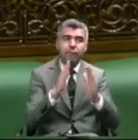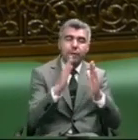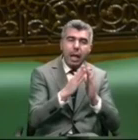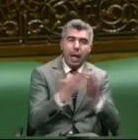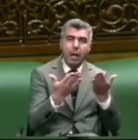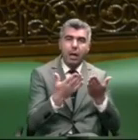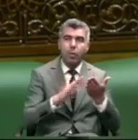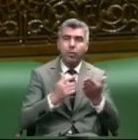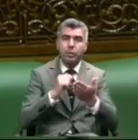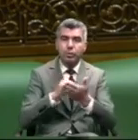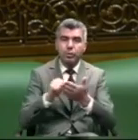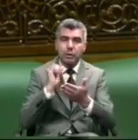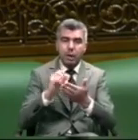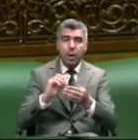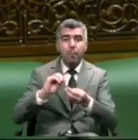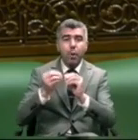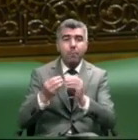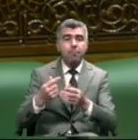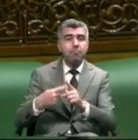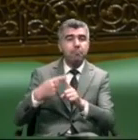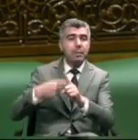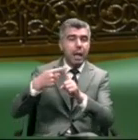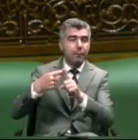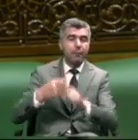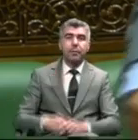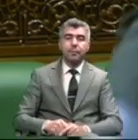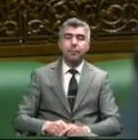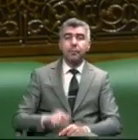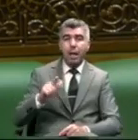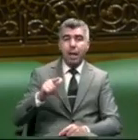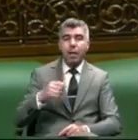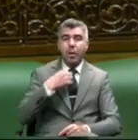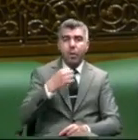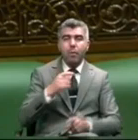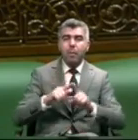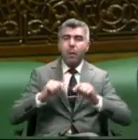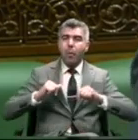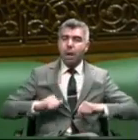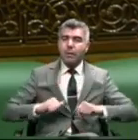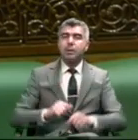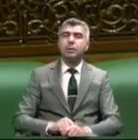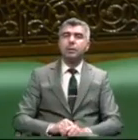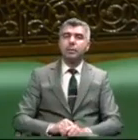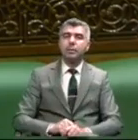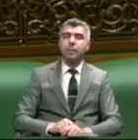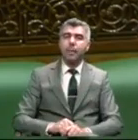الاجتماعي وبالزاف ديال الاشكاليات اللي غادي يطرح بغيناكم كذلك السيد وزير تهدروا لنا على